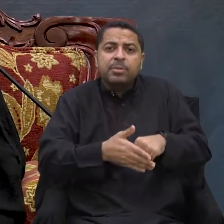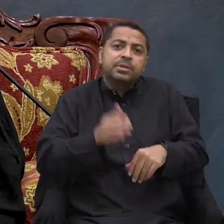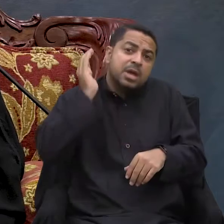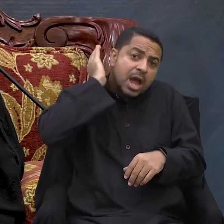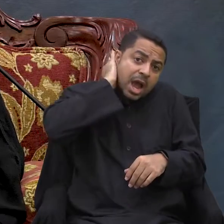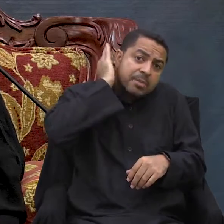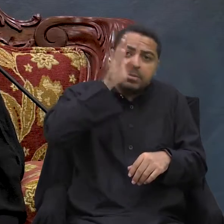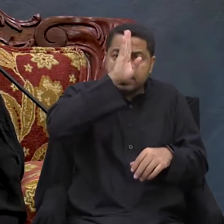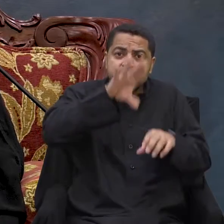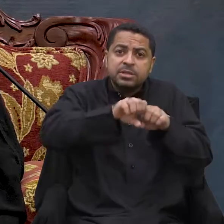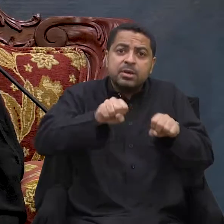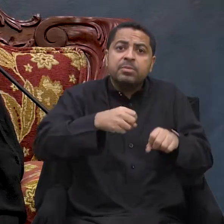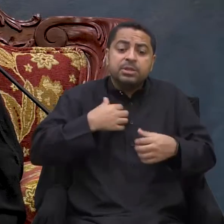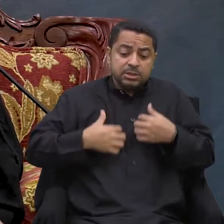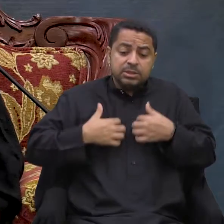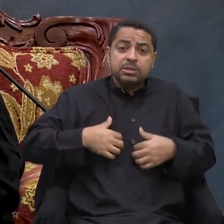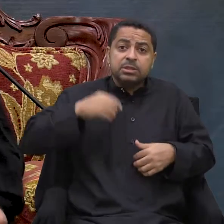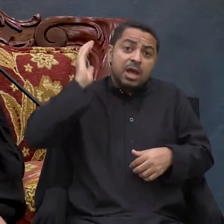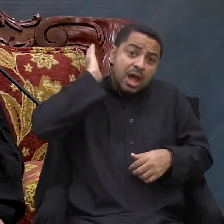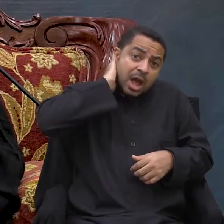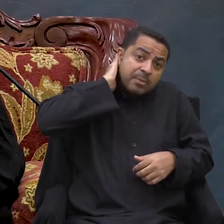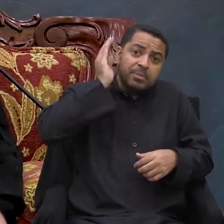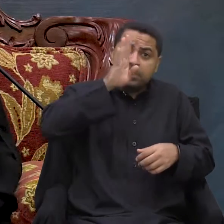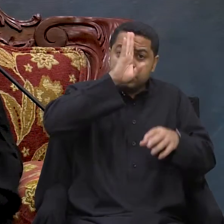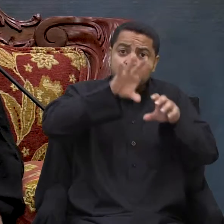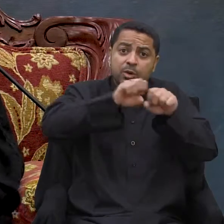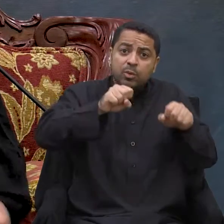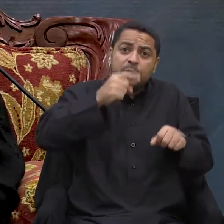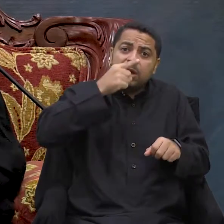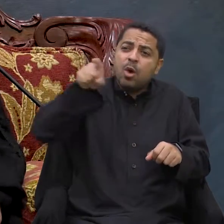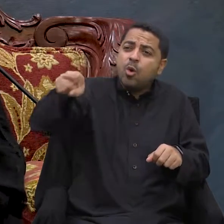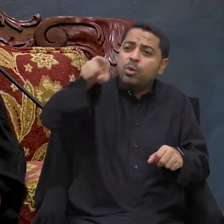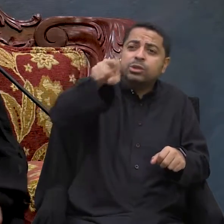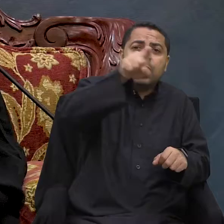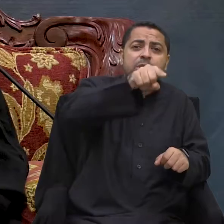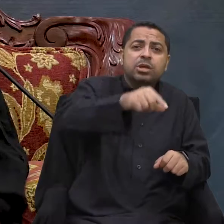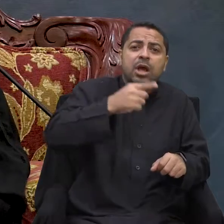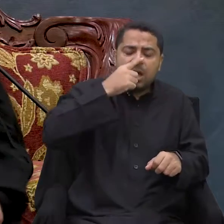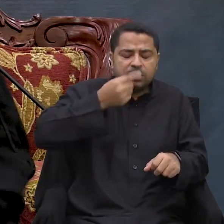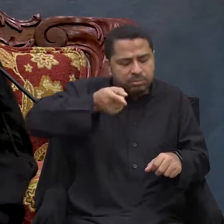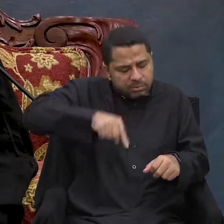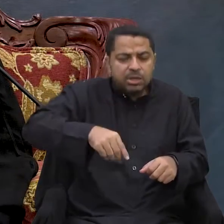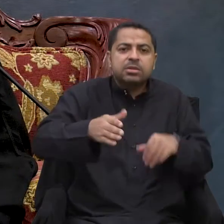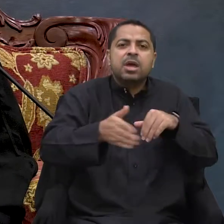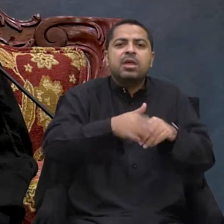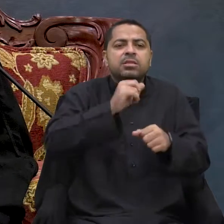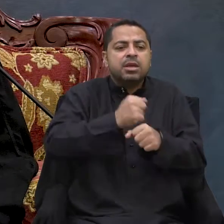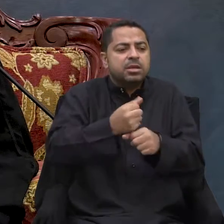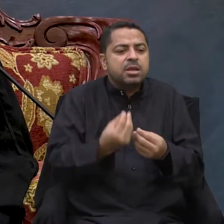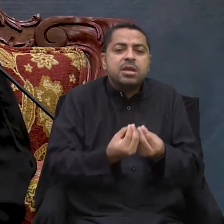مديون للحسين عليه السلام بدين، وأنه يريد أن يؤدي ذلك